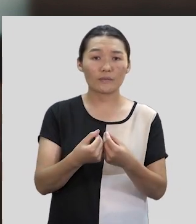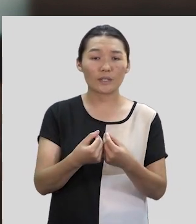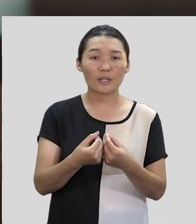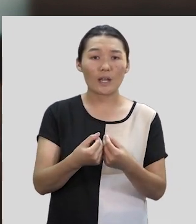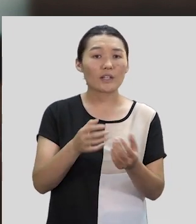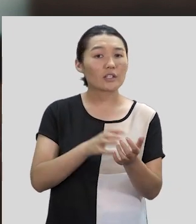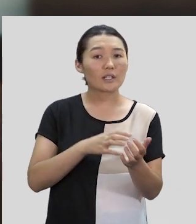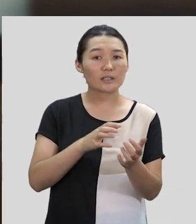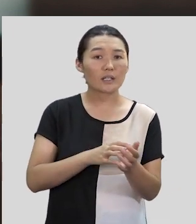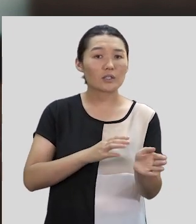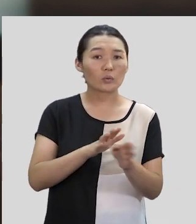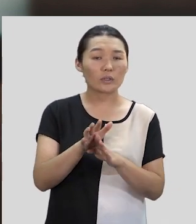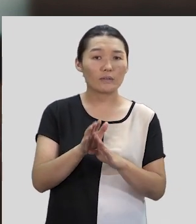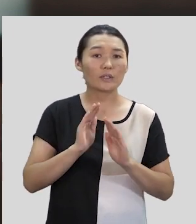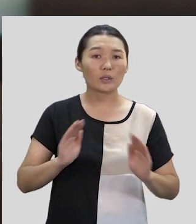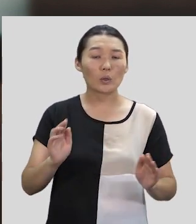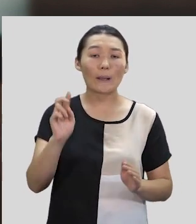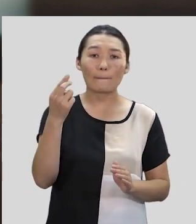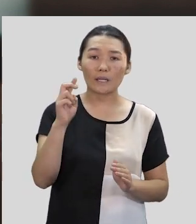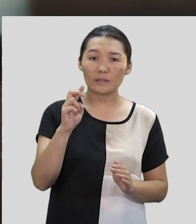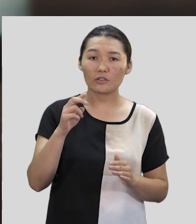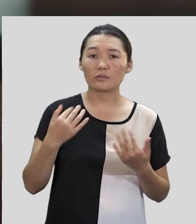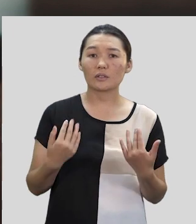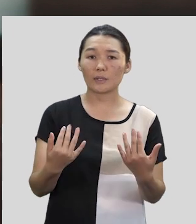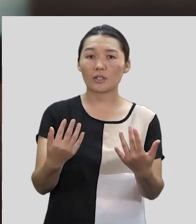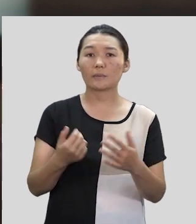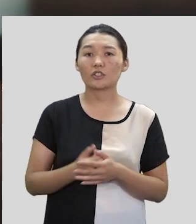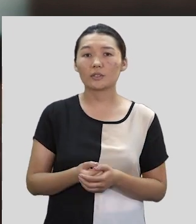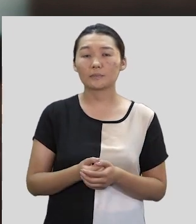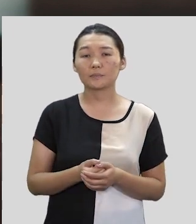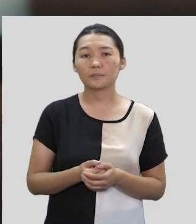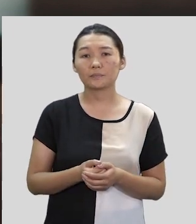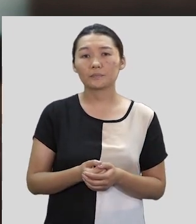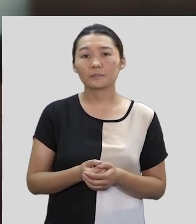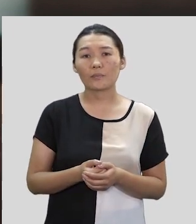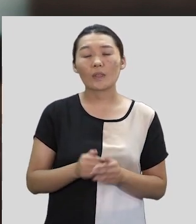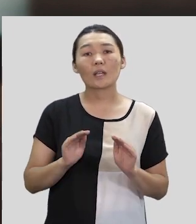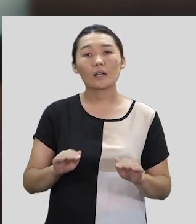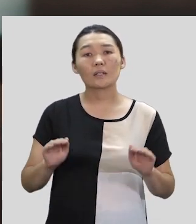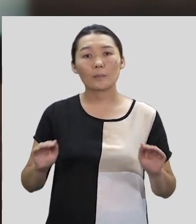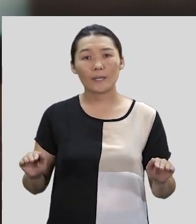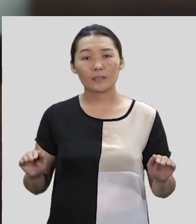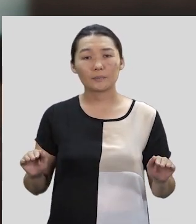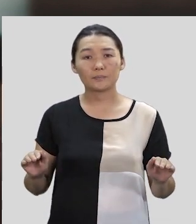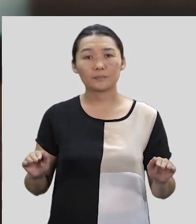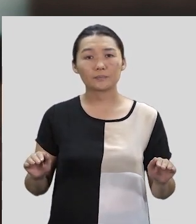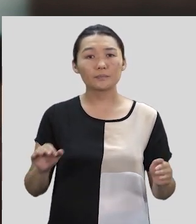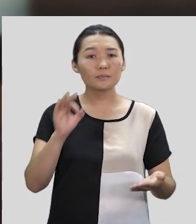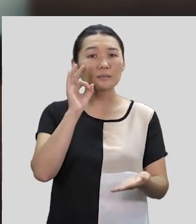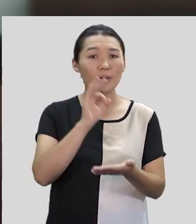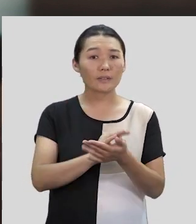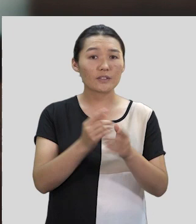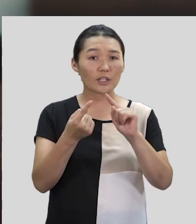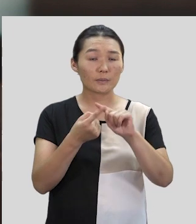удовлетворить только биологические потребности и так ребята отвечаем на